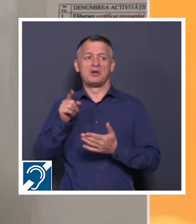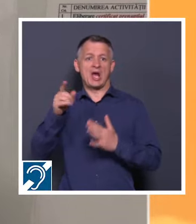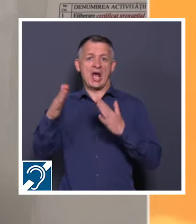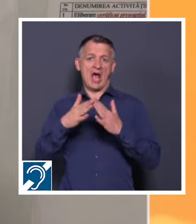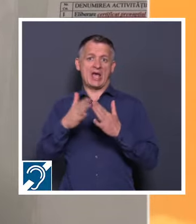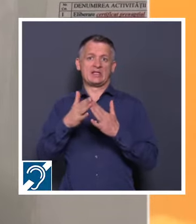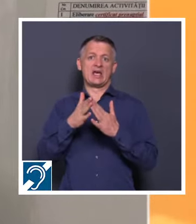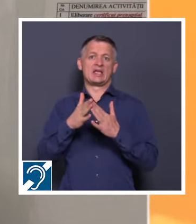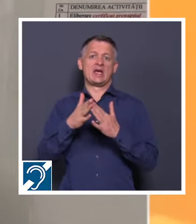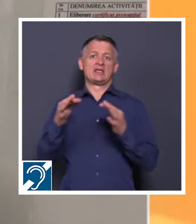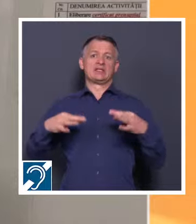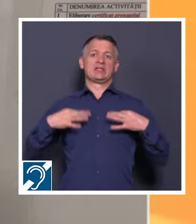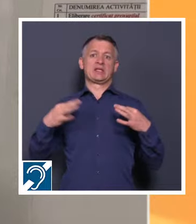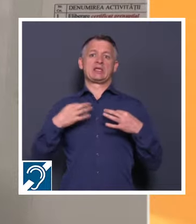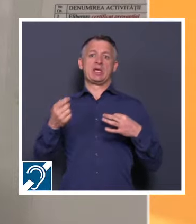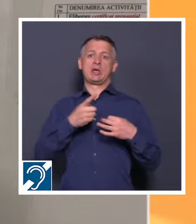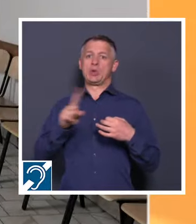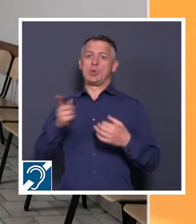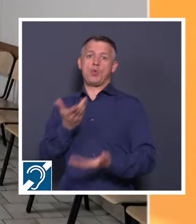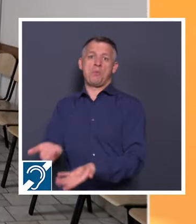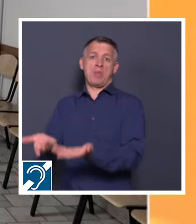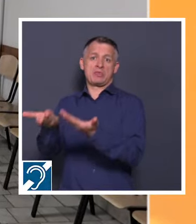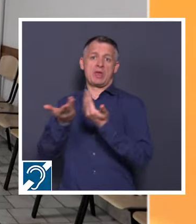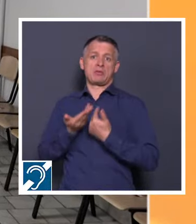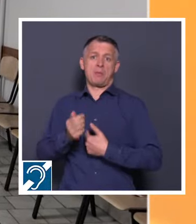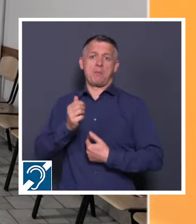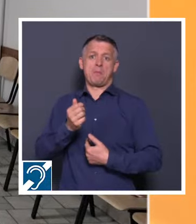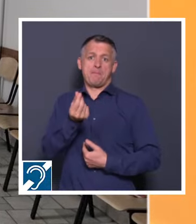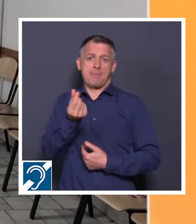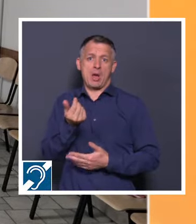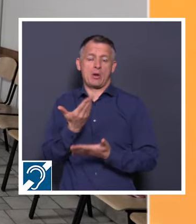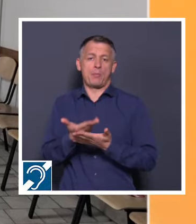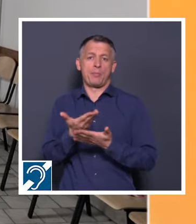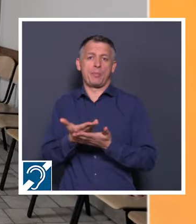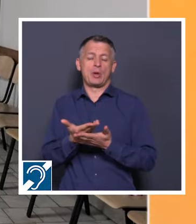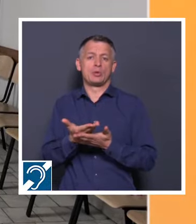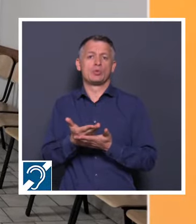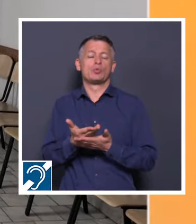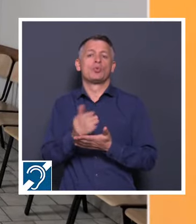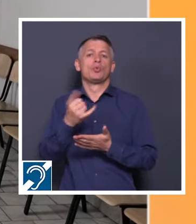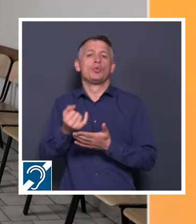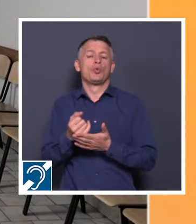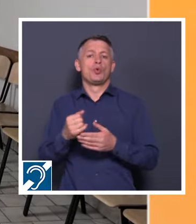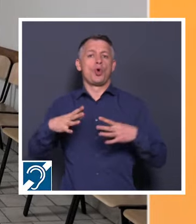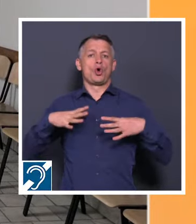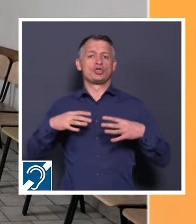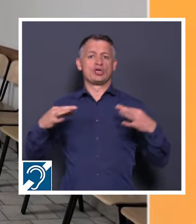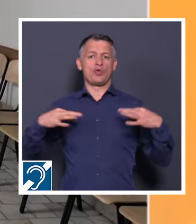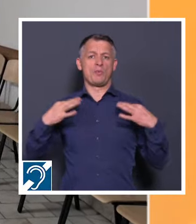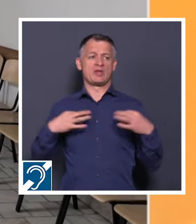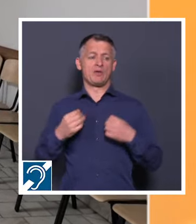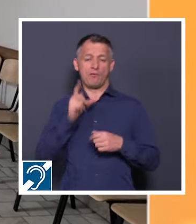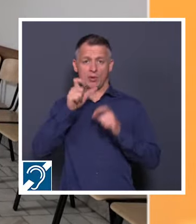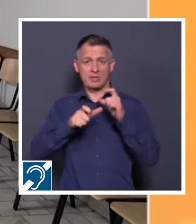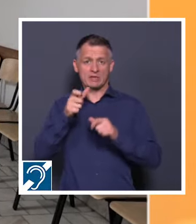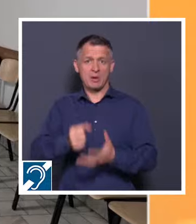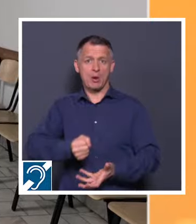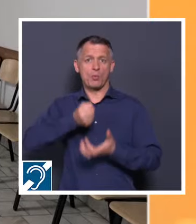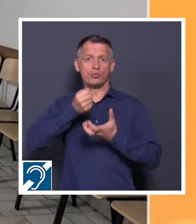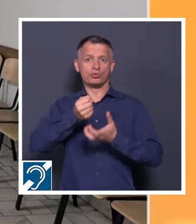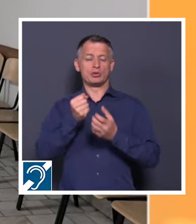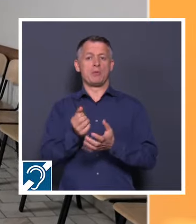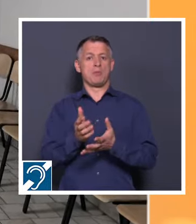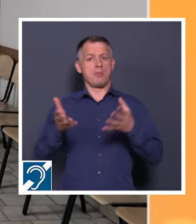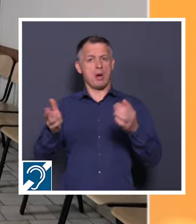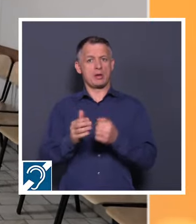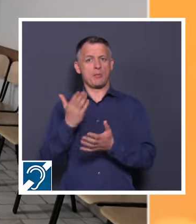învrednicise casa de sănătate să-mi restituie indemnizațiile de concediu medical. Și vorbim despre bugete considerabile